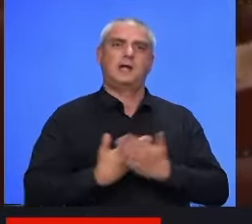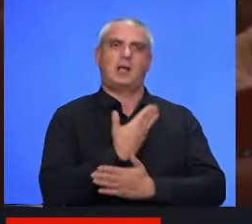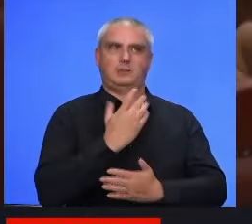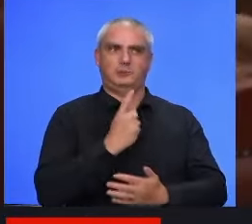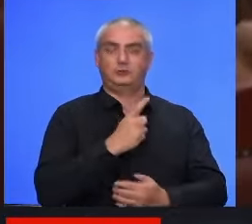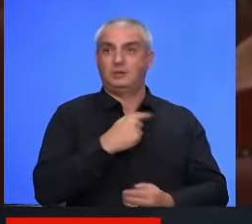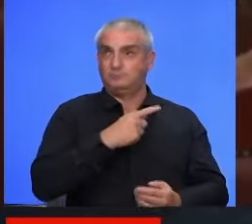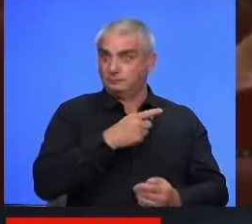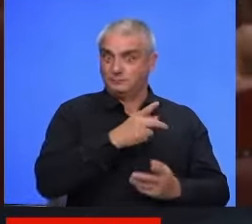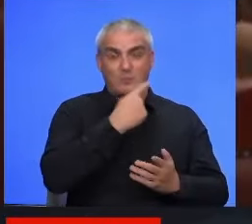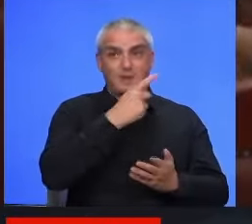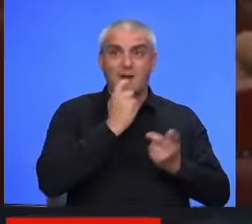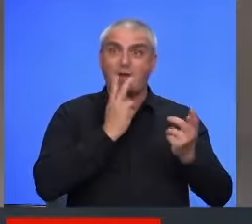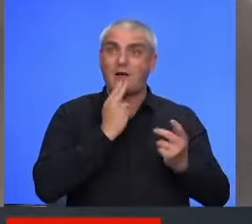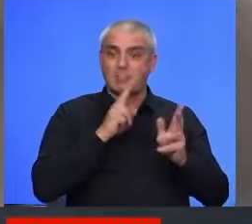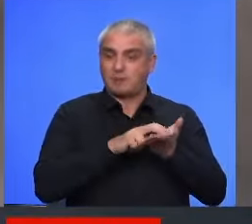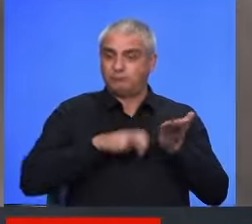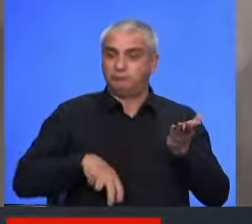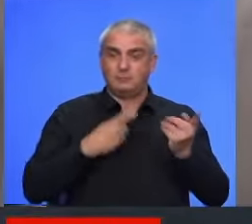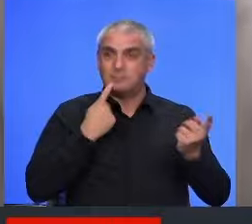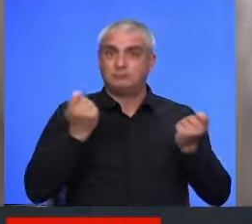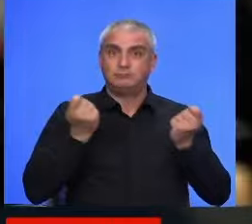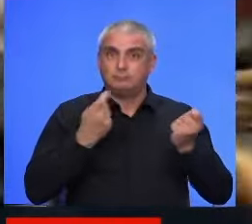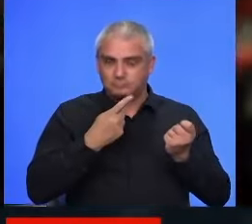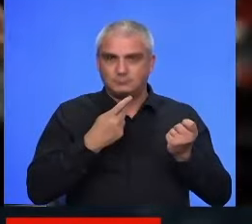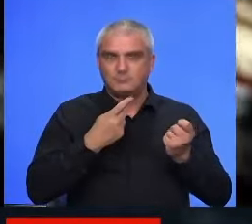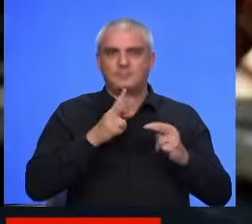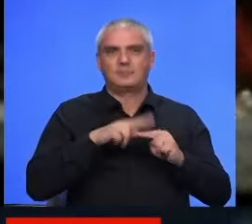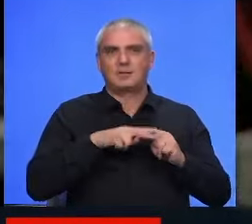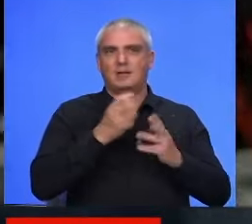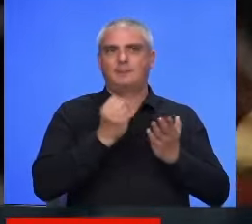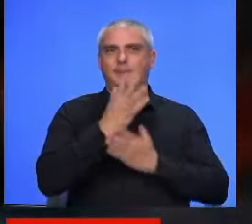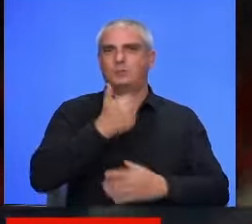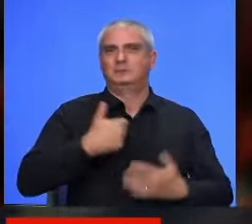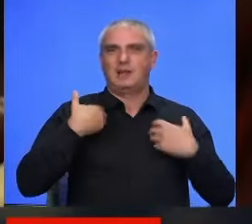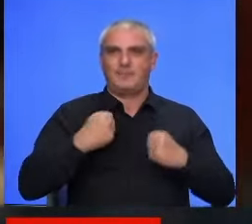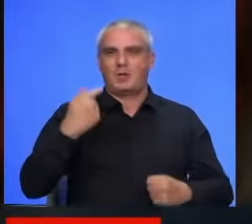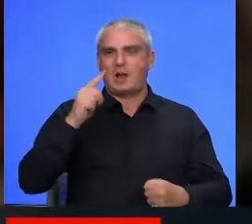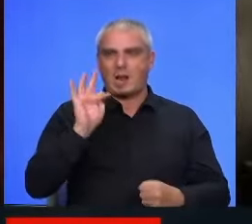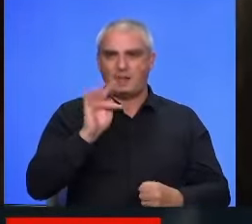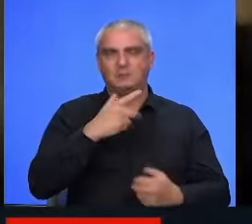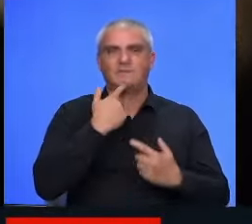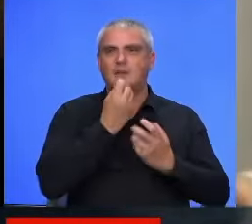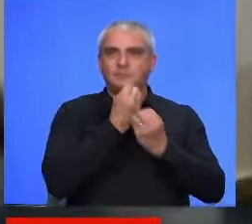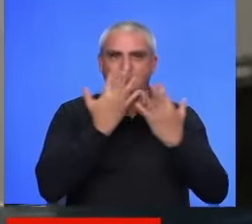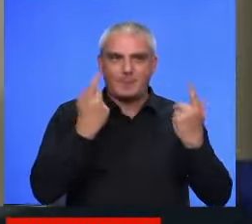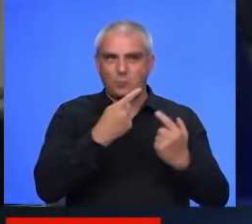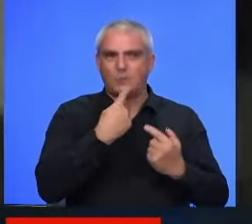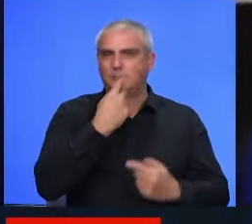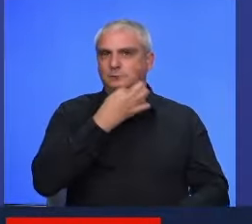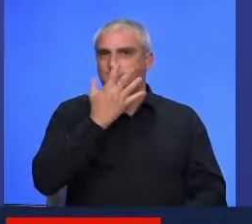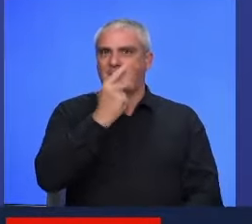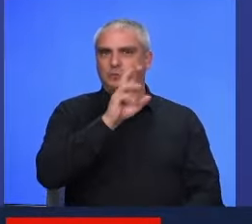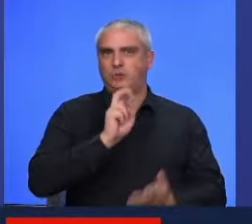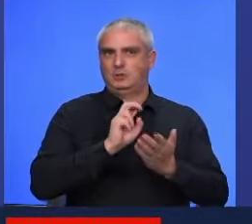הידיעה הזאת על פרישתה של קטר מהמסע ומתן, מגיעה אחרי פיתוריו של גלנט והמסר הברור שלו, בהצהרה הפומבית עם